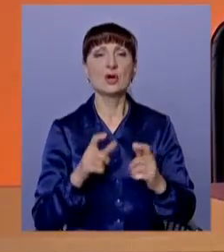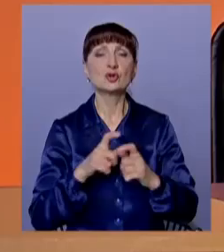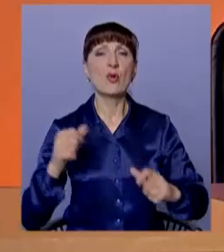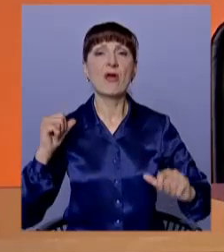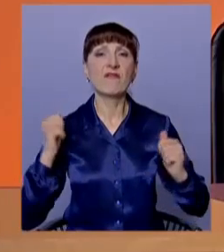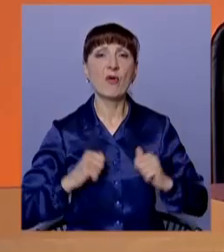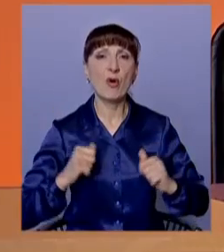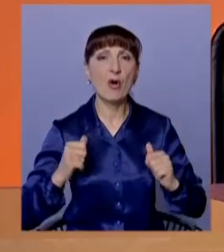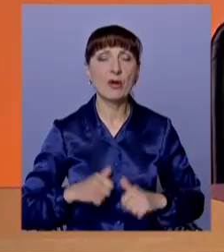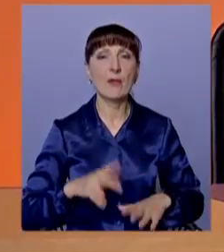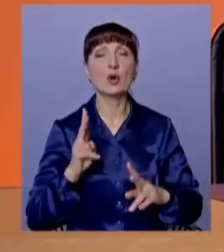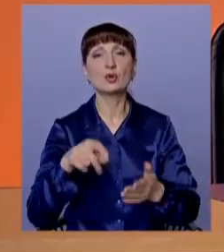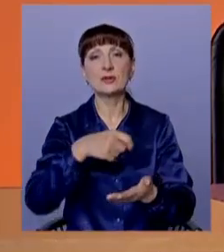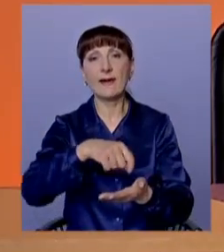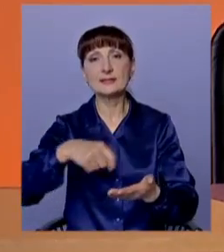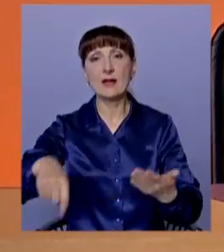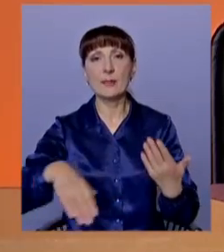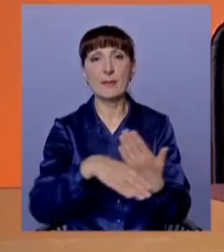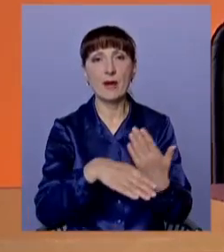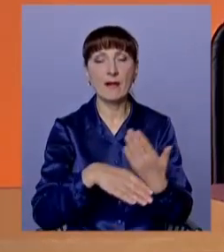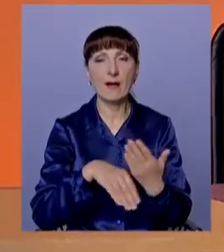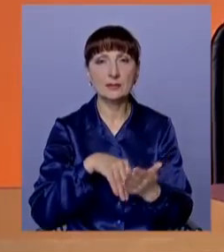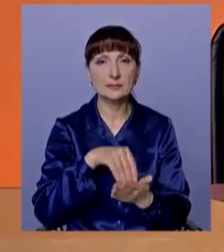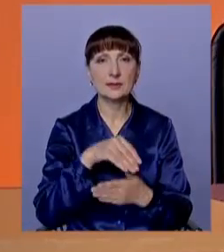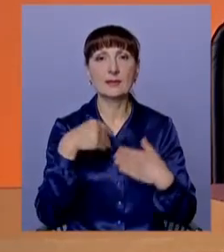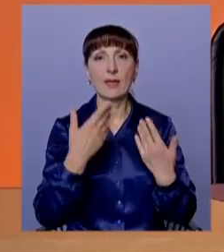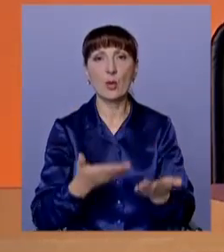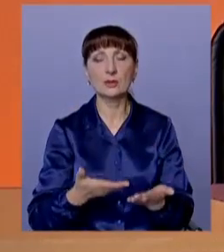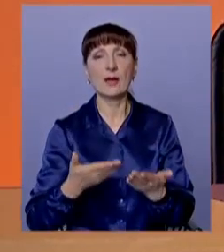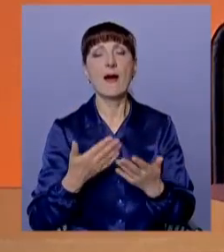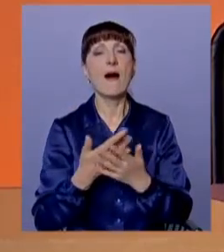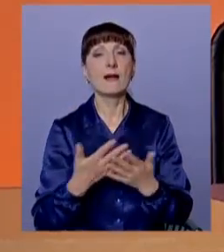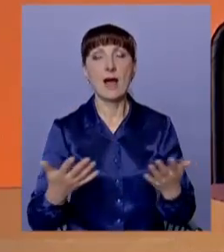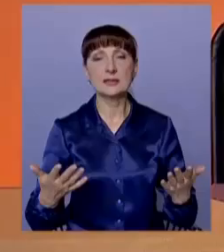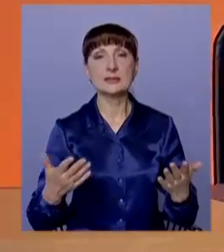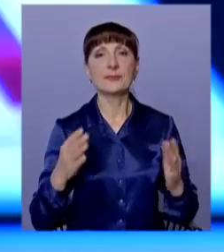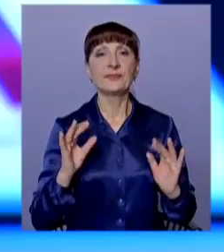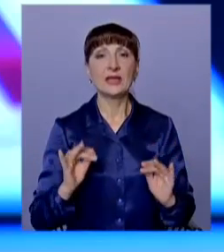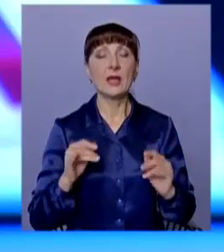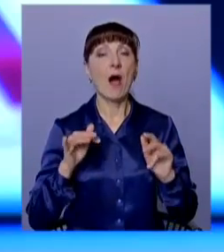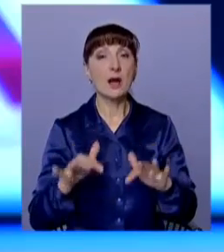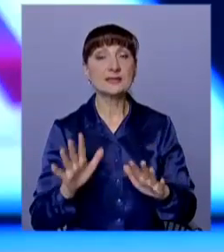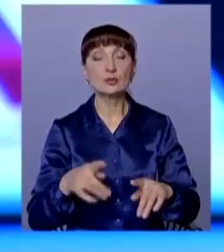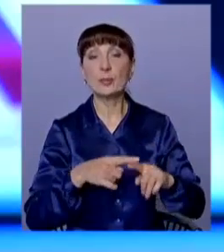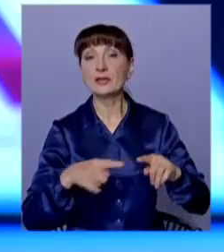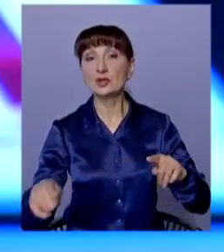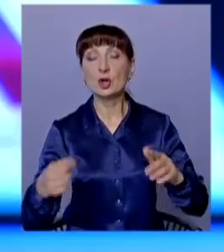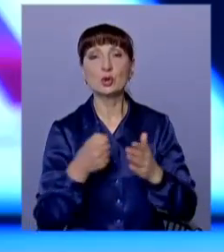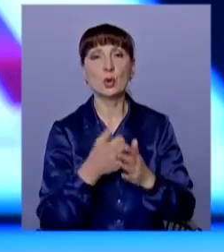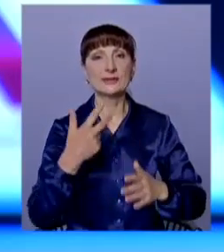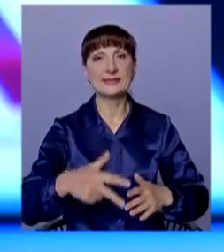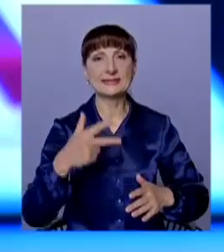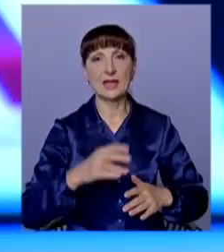форму покупает, кто-то канцелярские товары, принадлежности разные. И акция будет продолжаться до